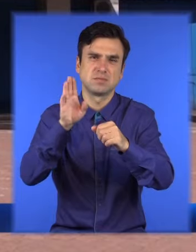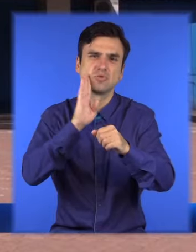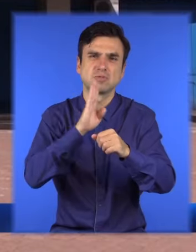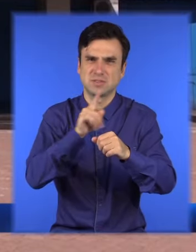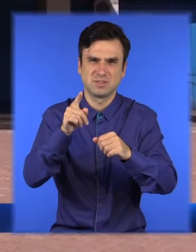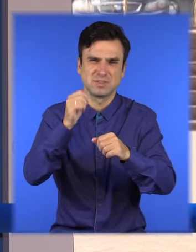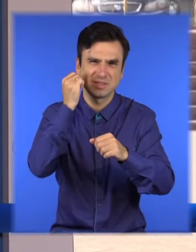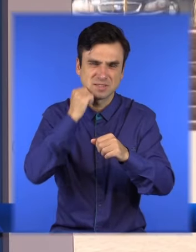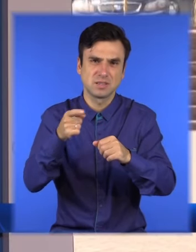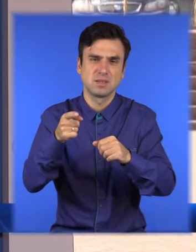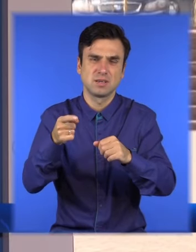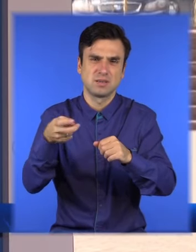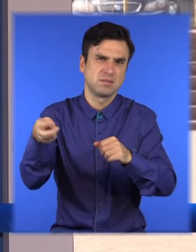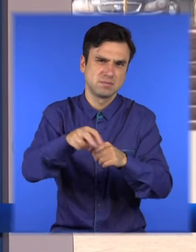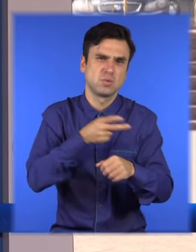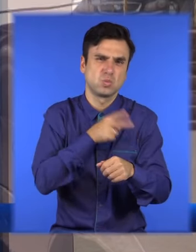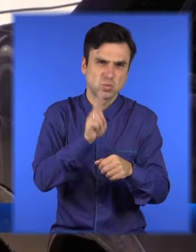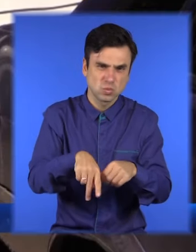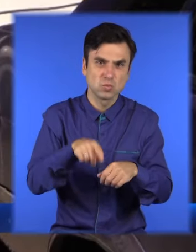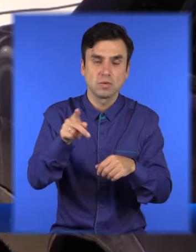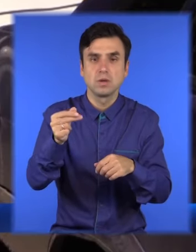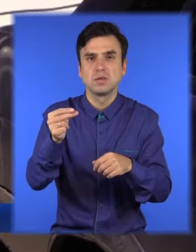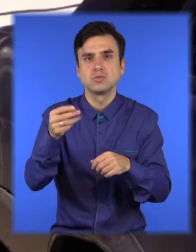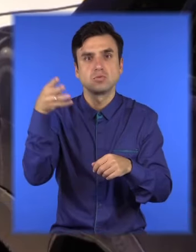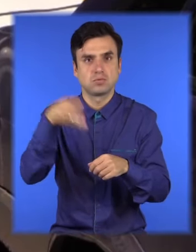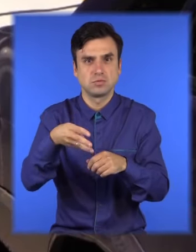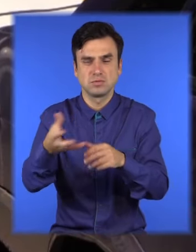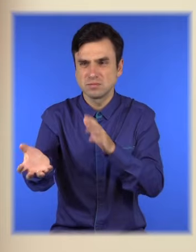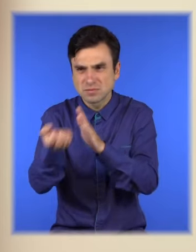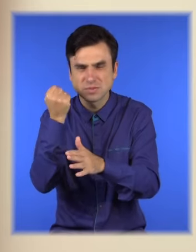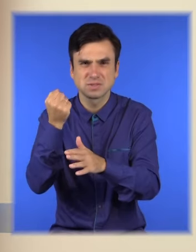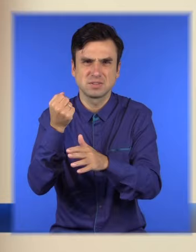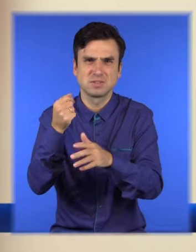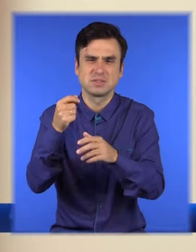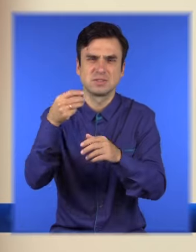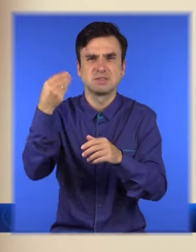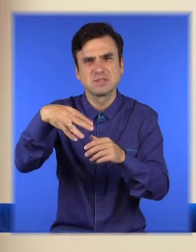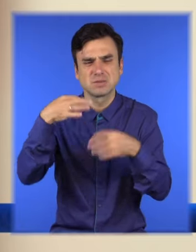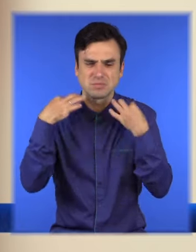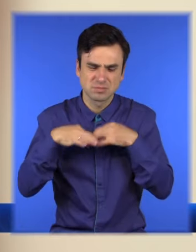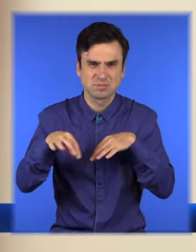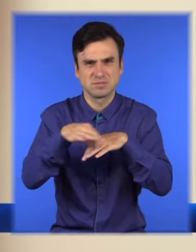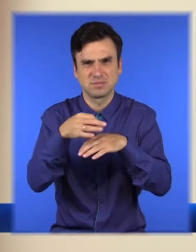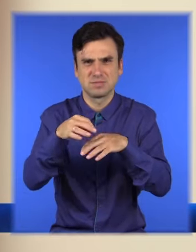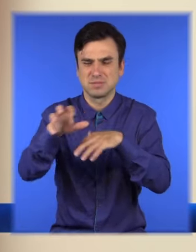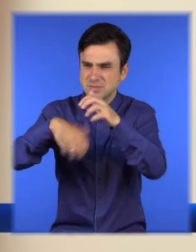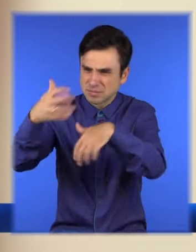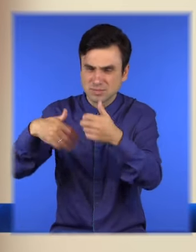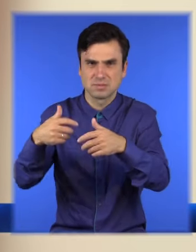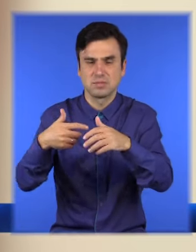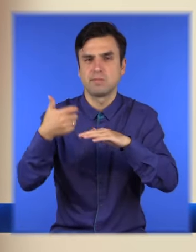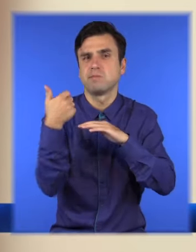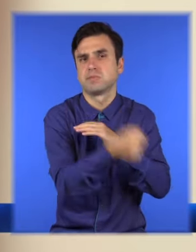жінка загинула на місці. Їй було трохи більше 80 років. Справу розслідують за статтею «Умисне